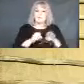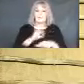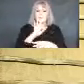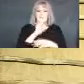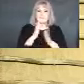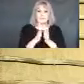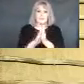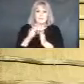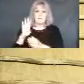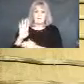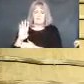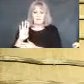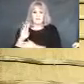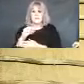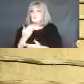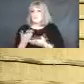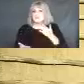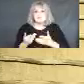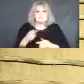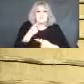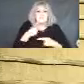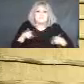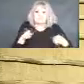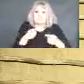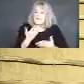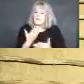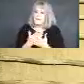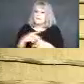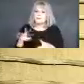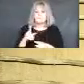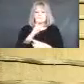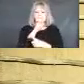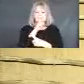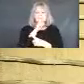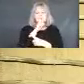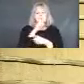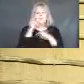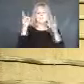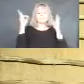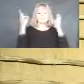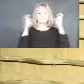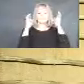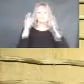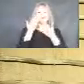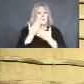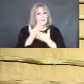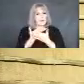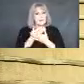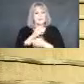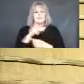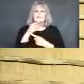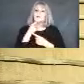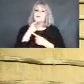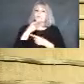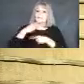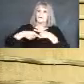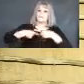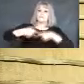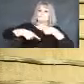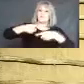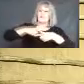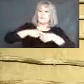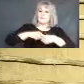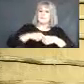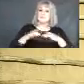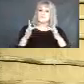Handelinge 3 en 4. So kom ons neem deel aan die liedjie, as jy wil sing, as jy net wil neerree, as jy dit die woorde wil oordink,